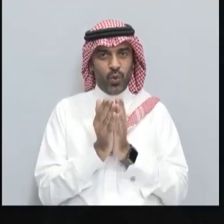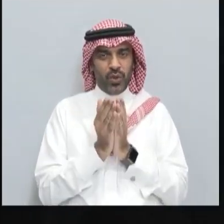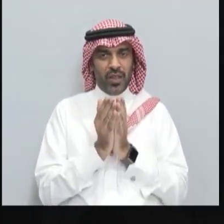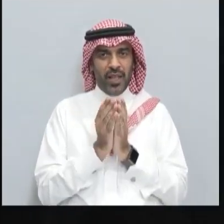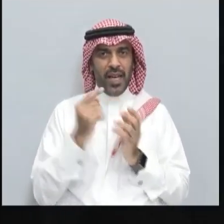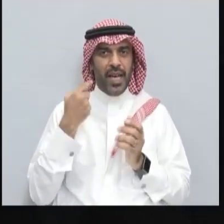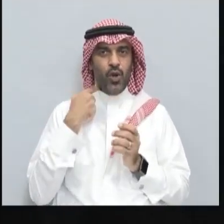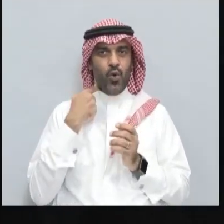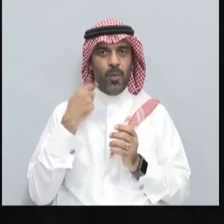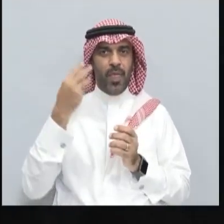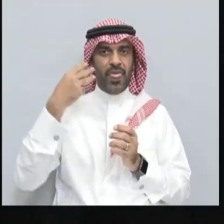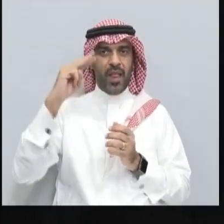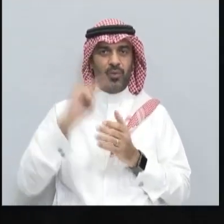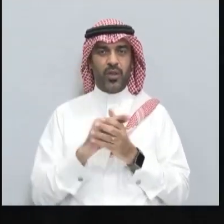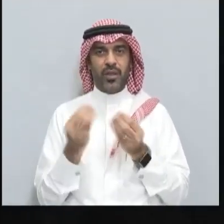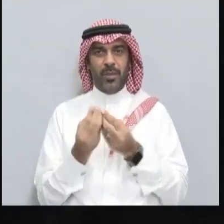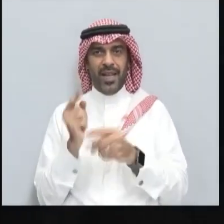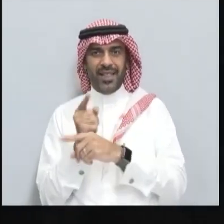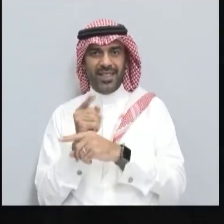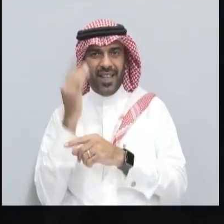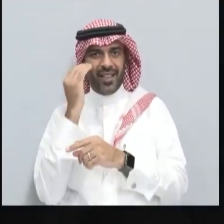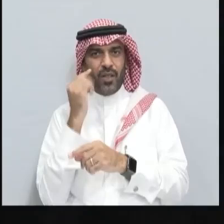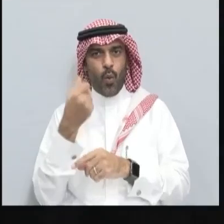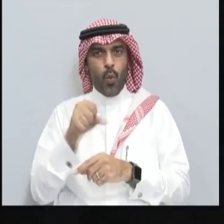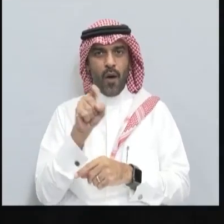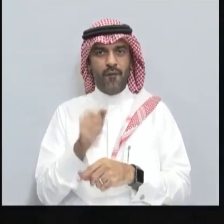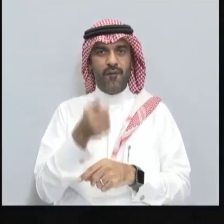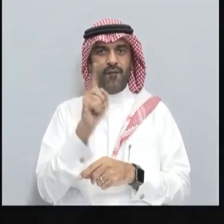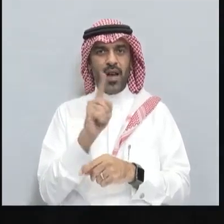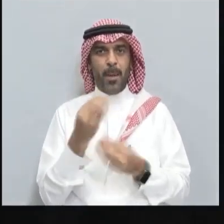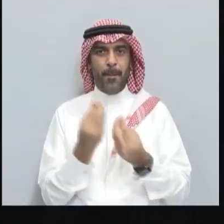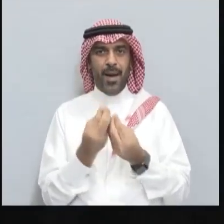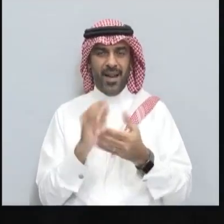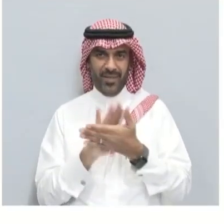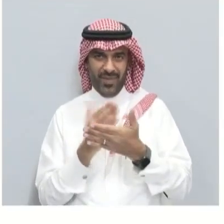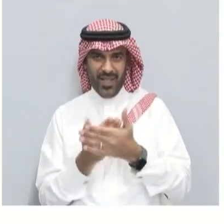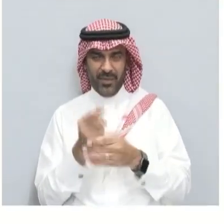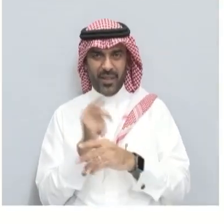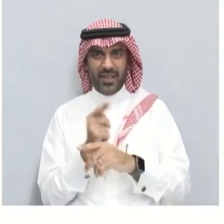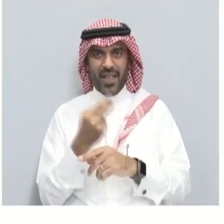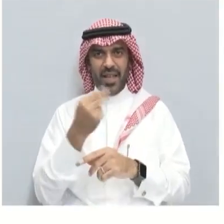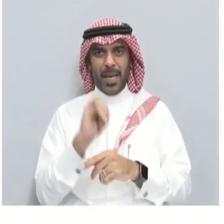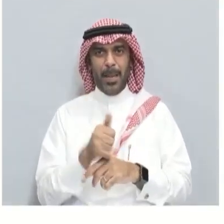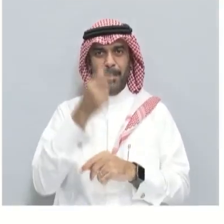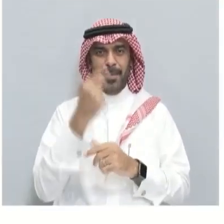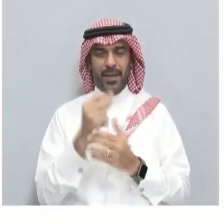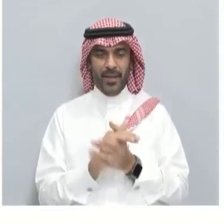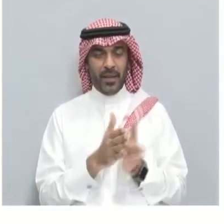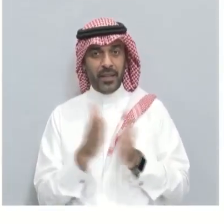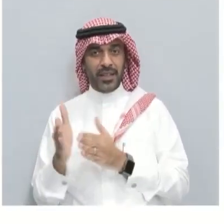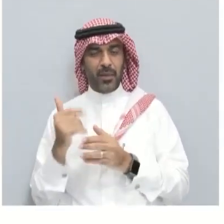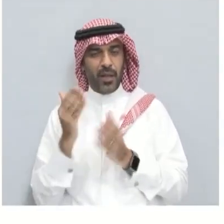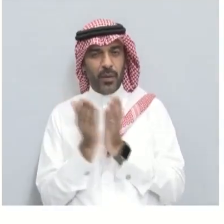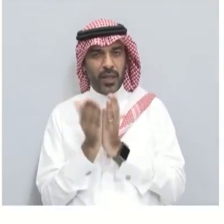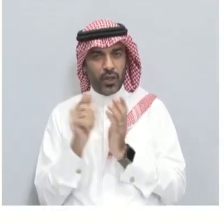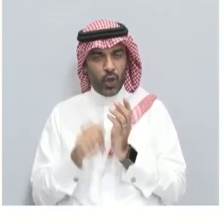الاستاذه وفا ربيعان ويرافقني معلم لغه الاشاره استاذ عماد الذويب نستكمل باذن الله اليوم